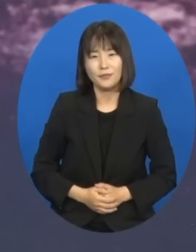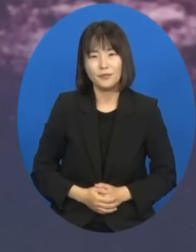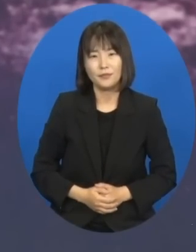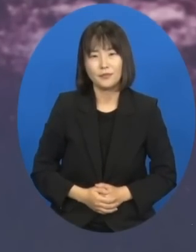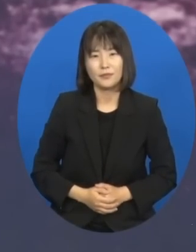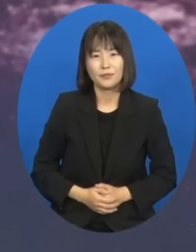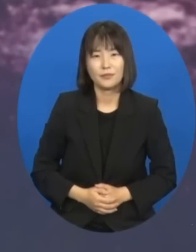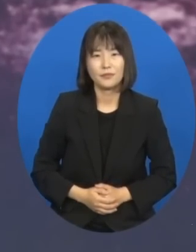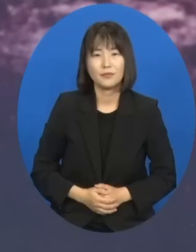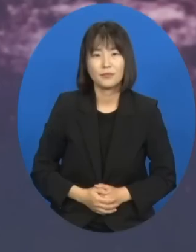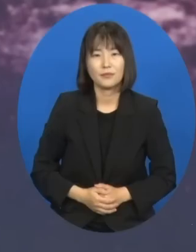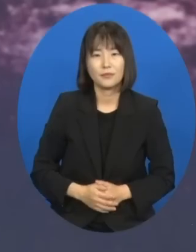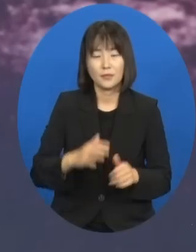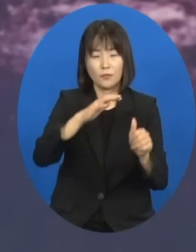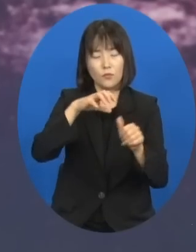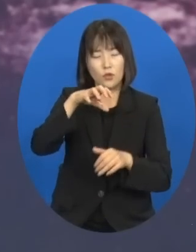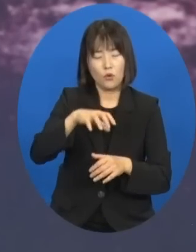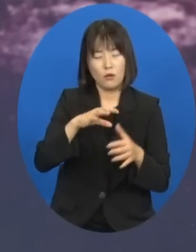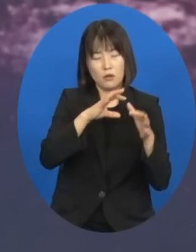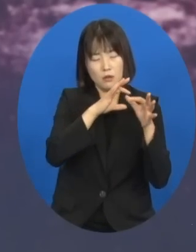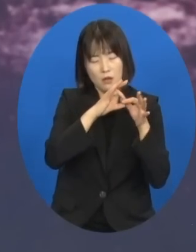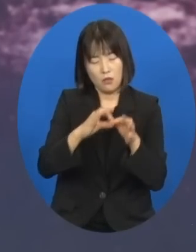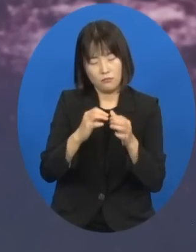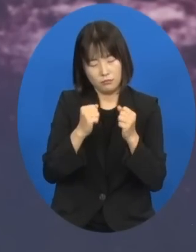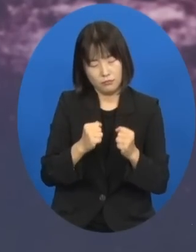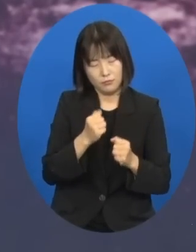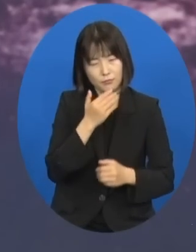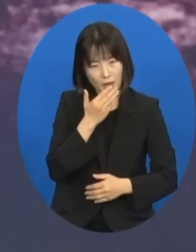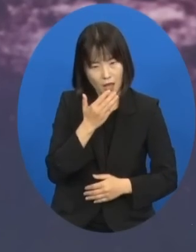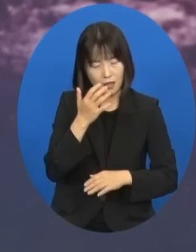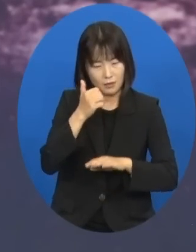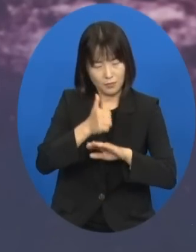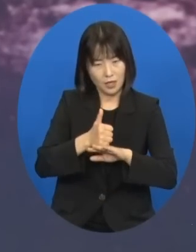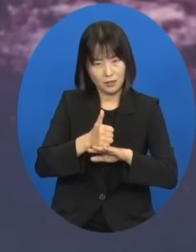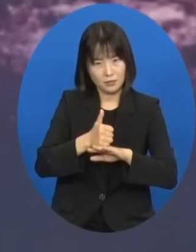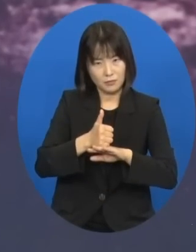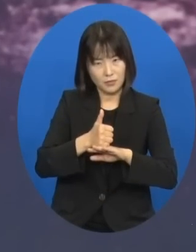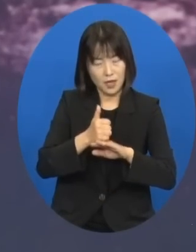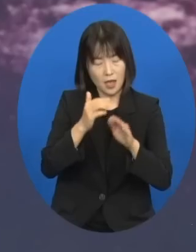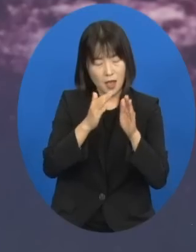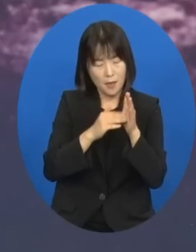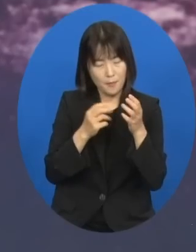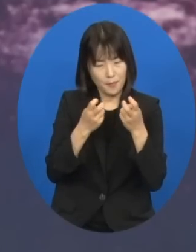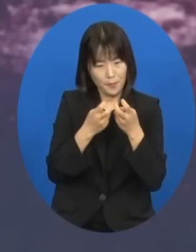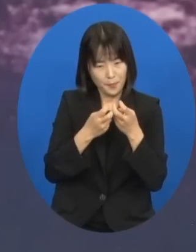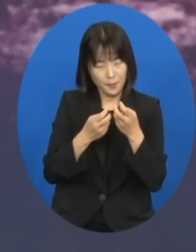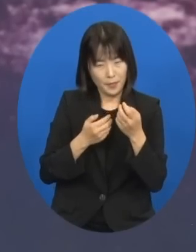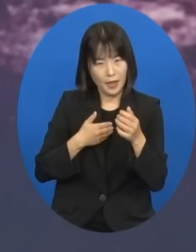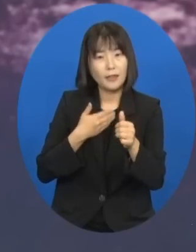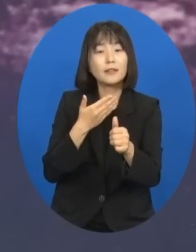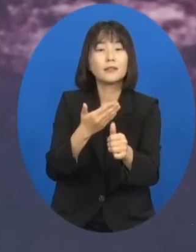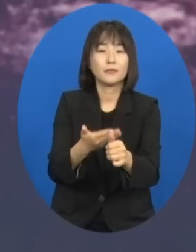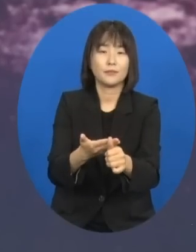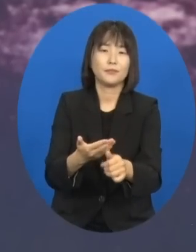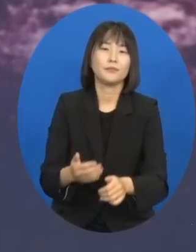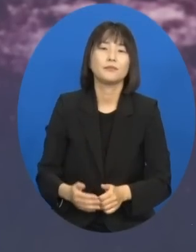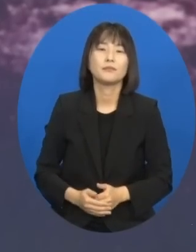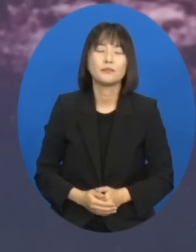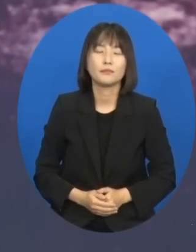어떻게 그 부르신 곳에서 머물 수 있을까? 여러분 마지막 결론을 내리면서 비결을 하나 알려드릴게요.